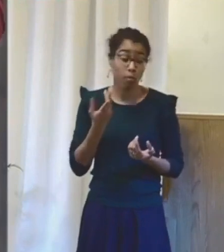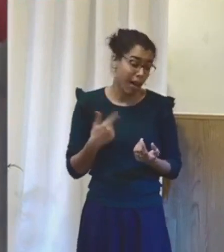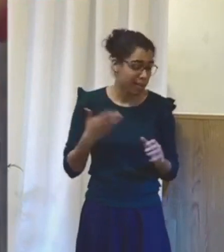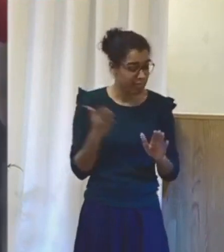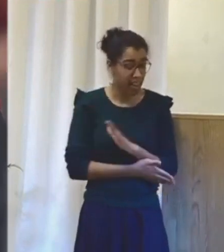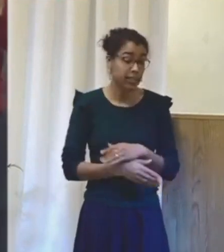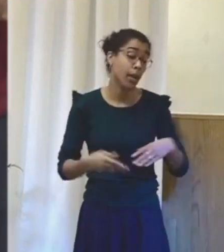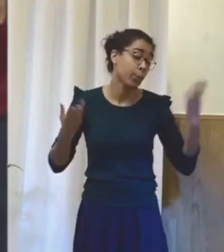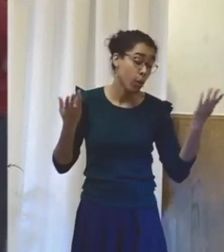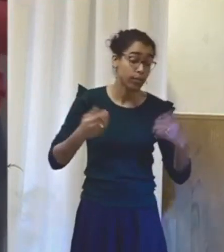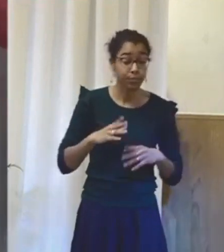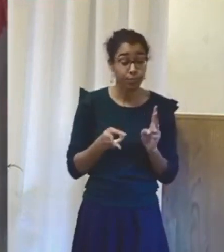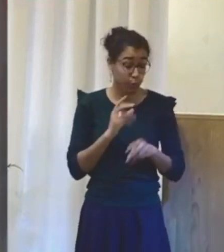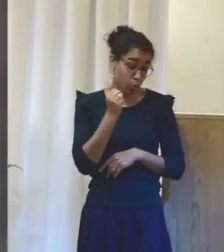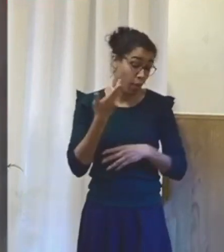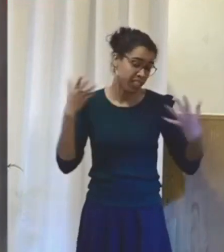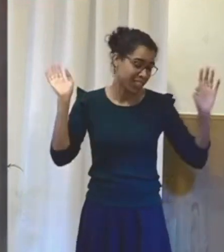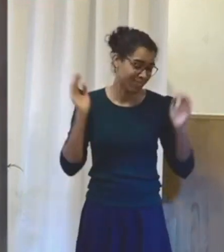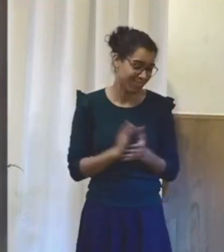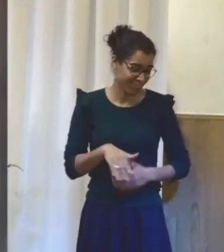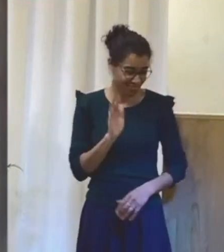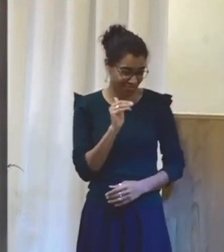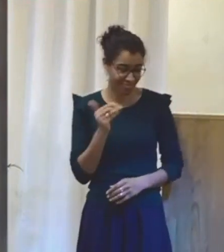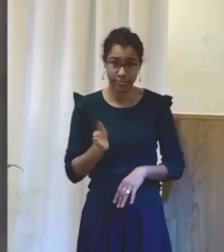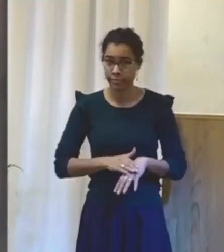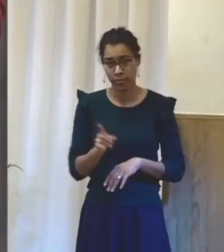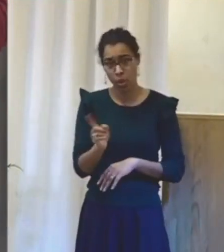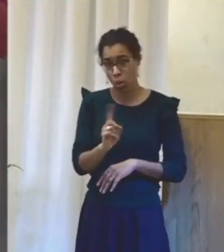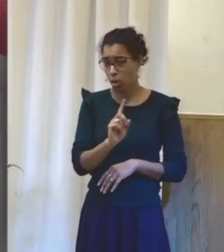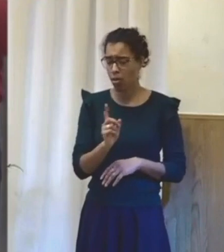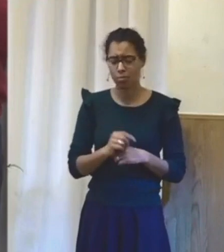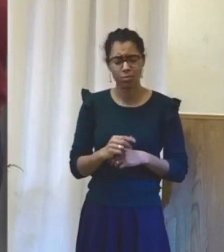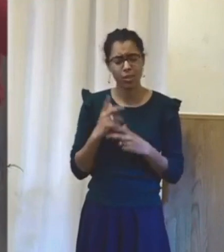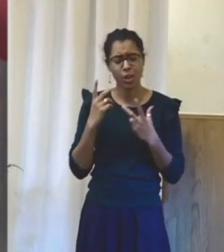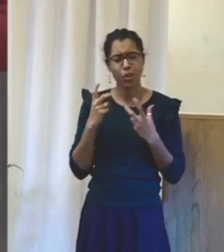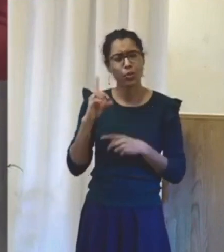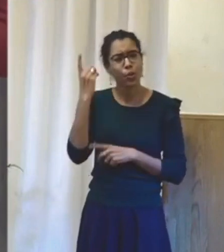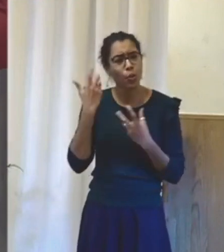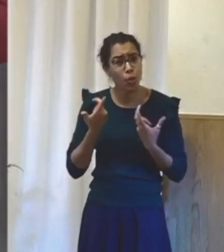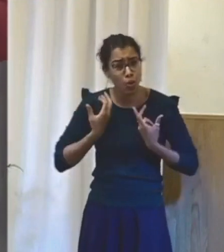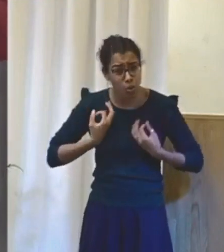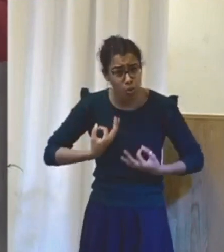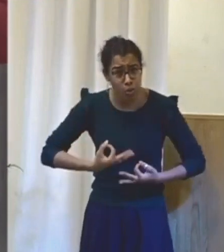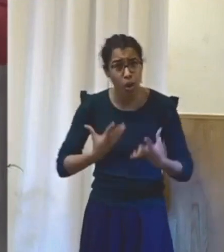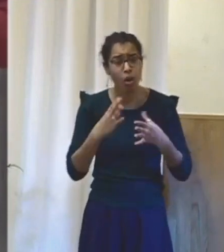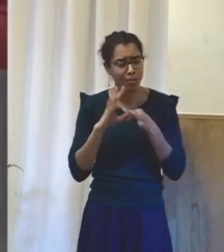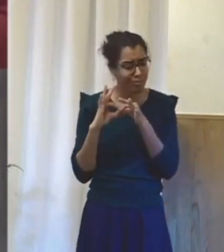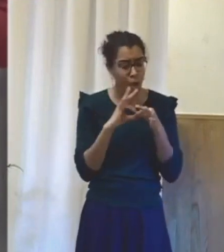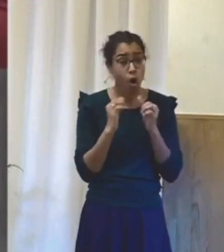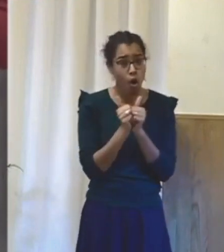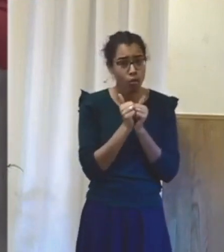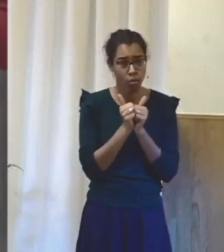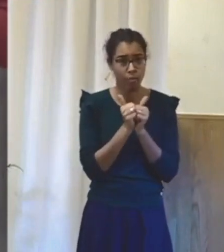donc demain, c'est fini pour toi. Dieu veut prendre son temps avec